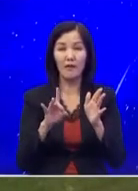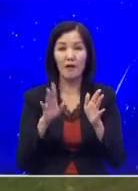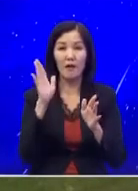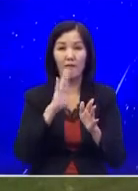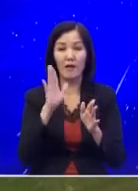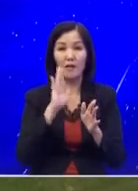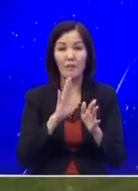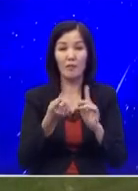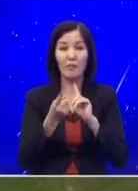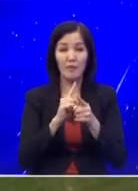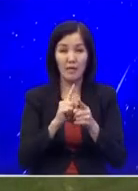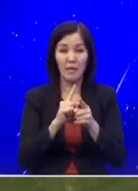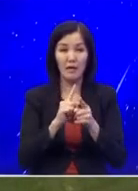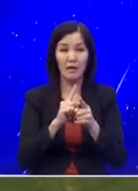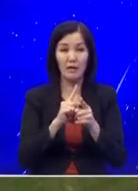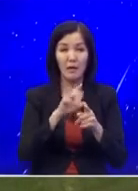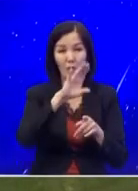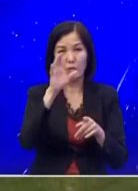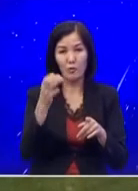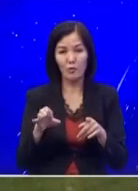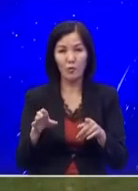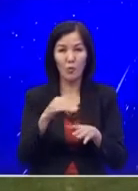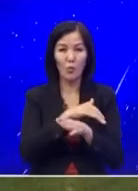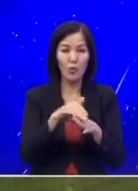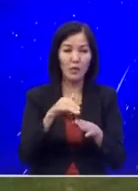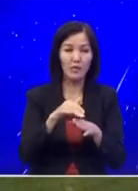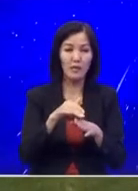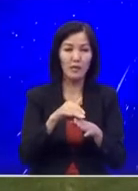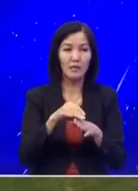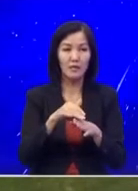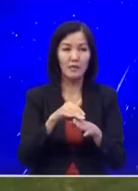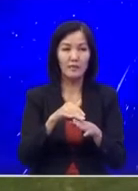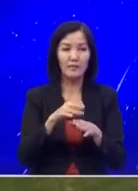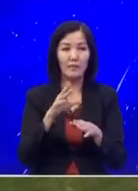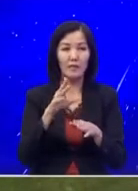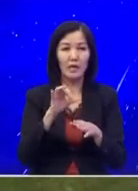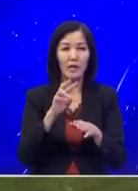водопроводных сетях поменяли много. Улица, а это Акажанова-Веркина,